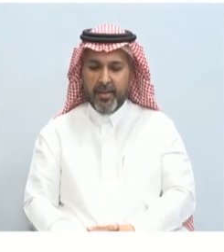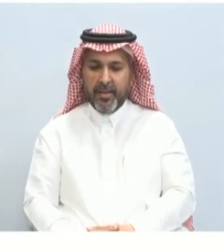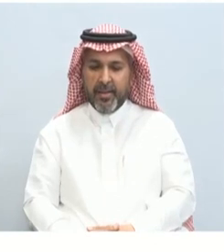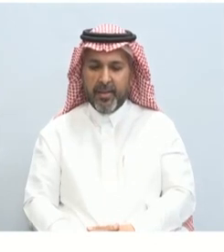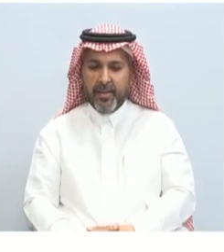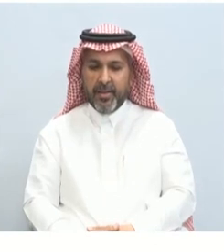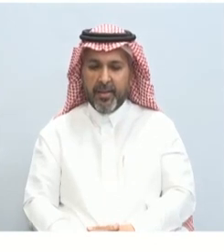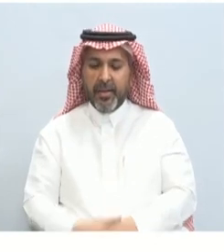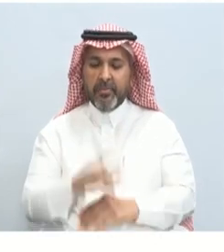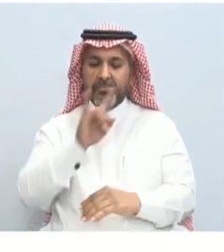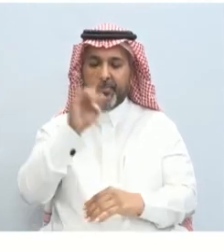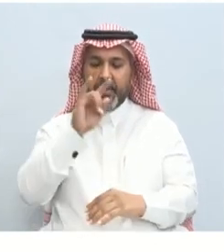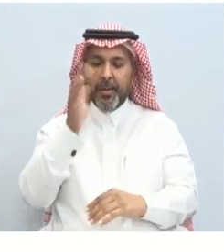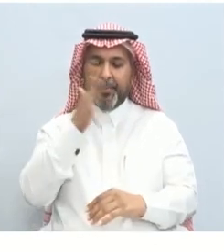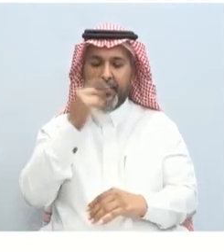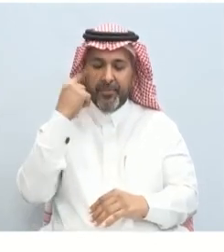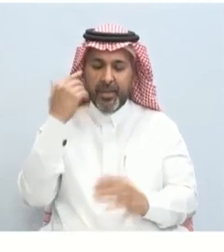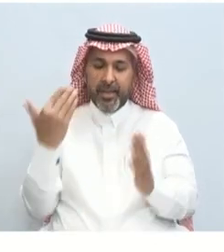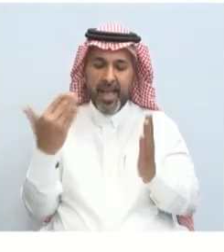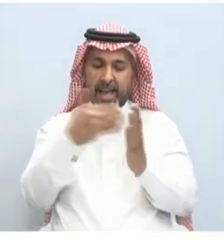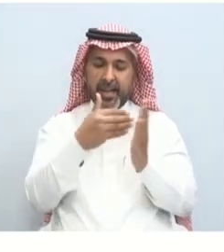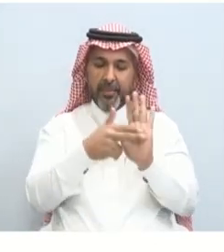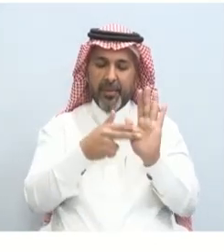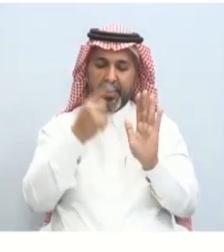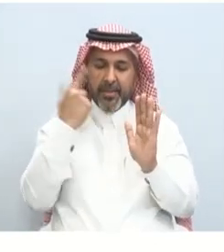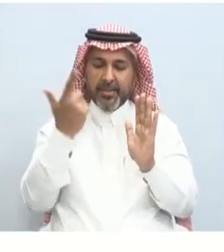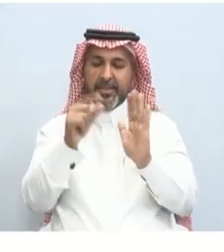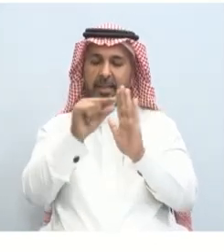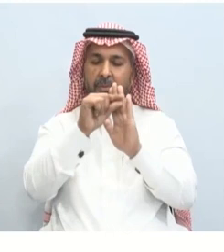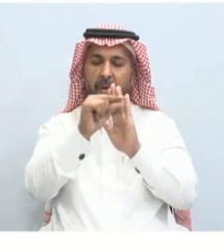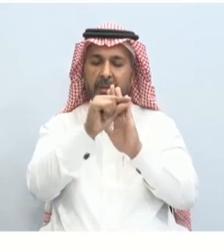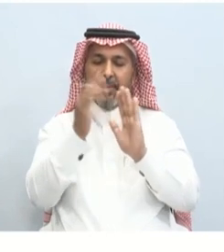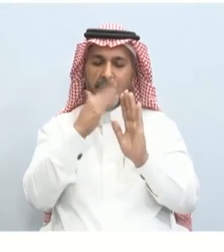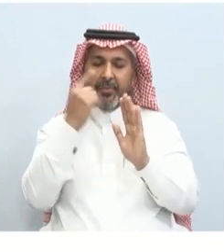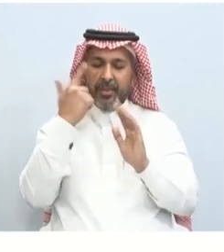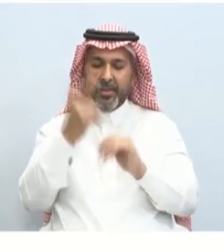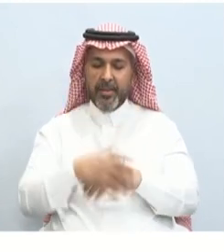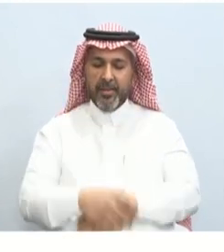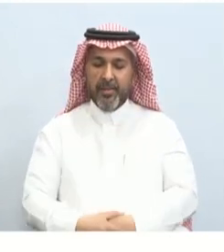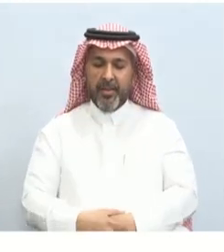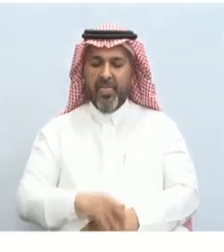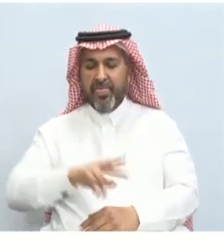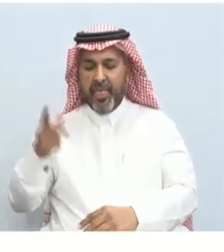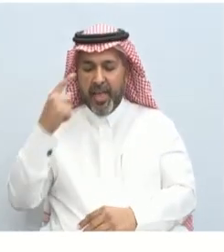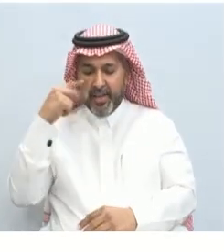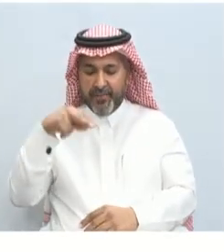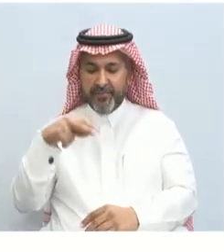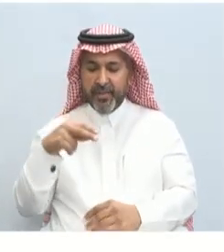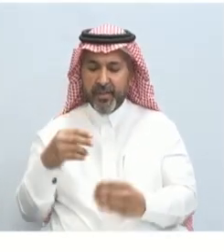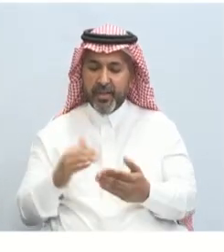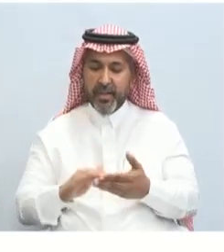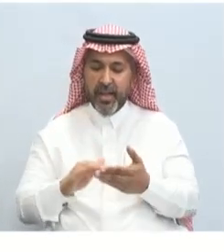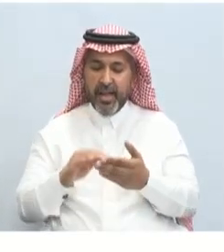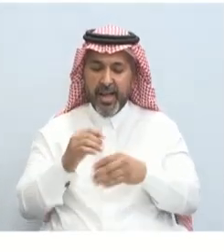بالطبع لا يترتب عليه التوصل الى نتيجه والسبب يمكن ان تكون هناك مواد اخرى غير الفلزات